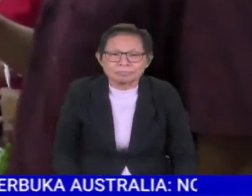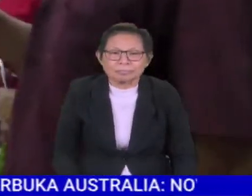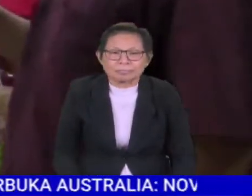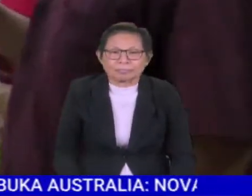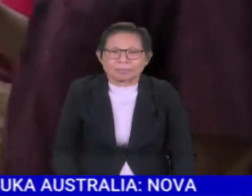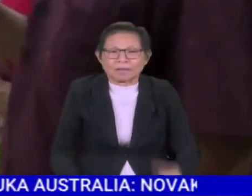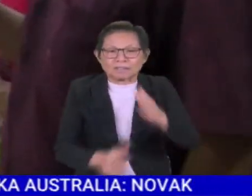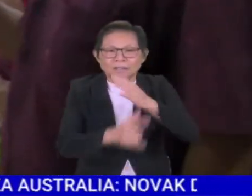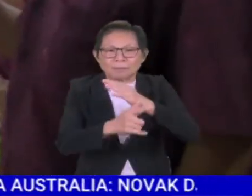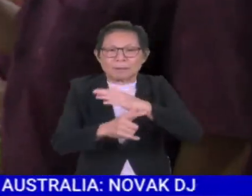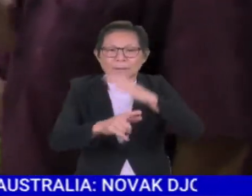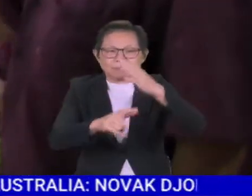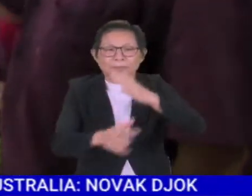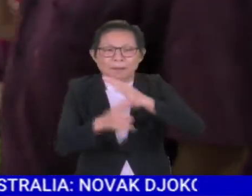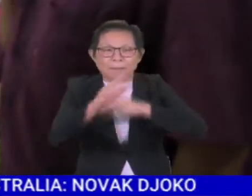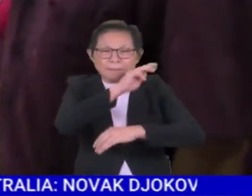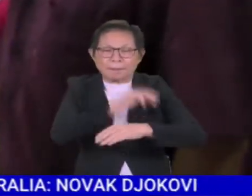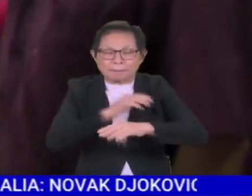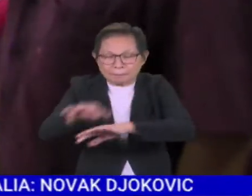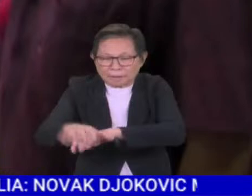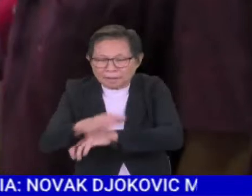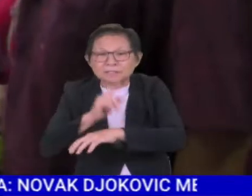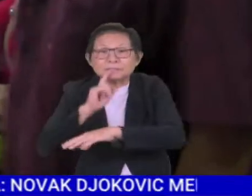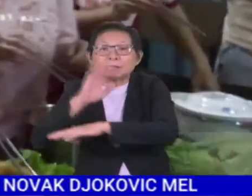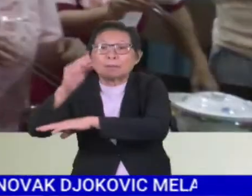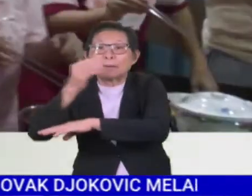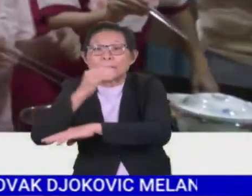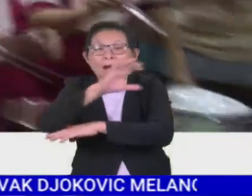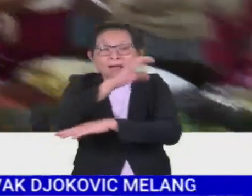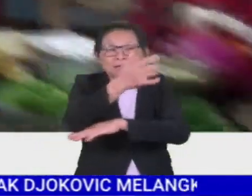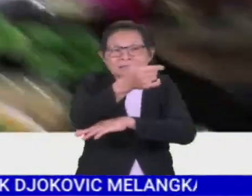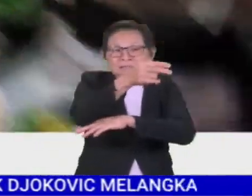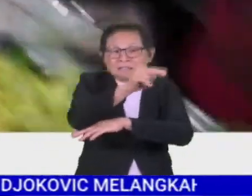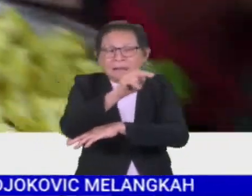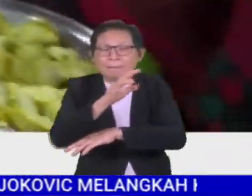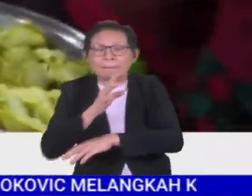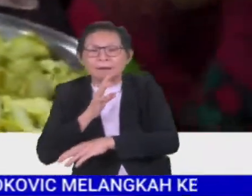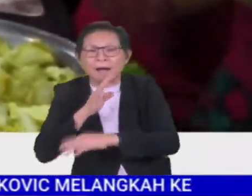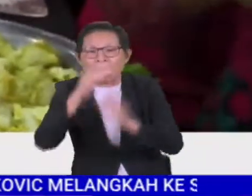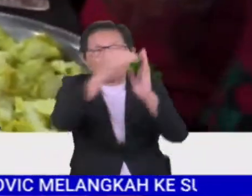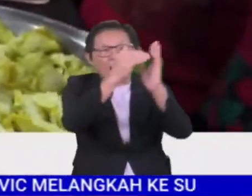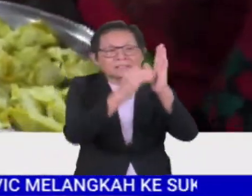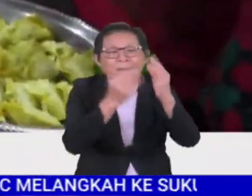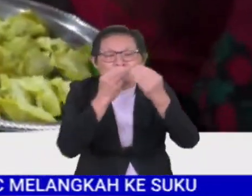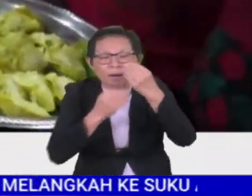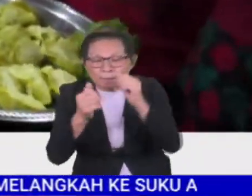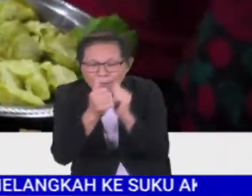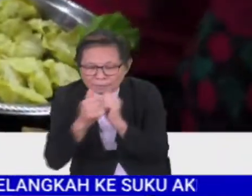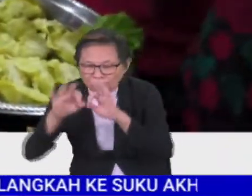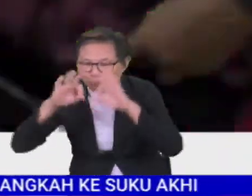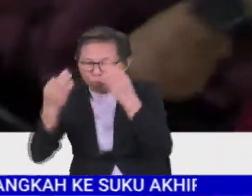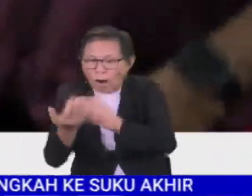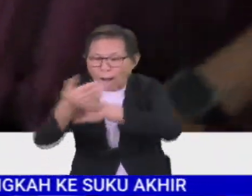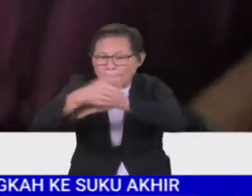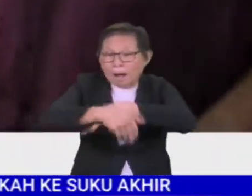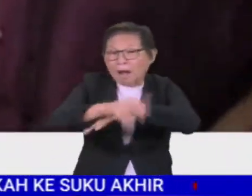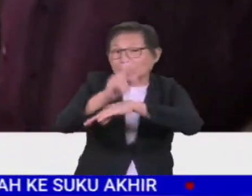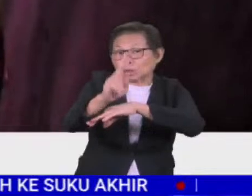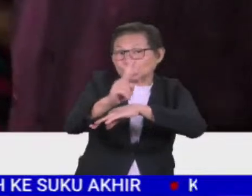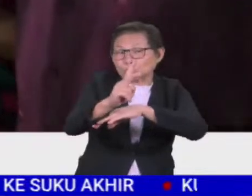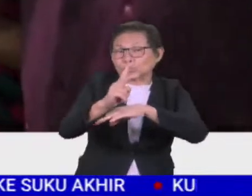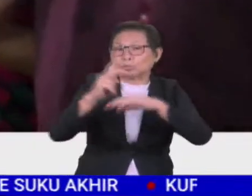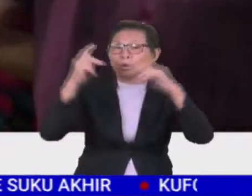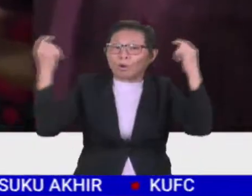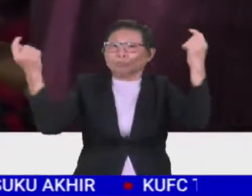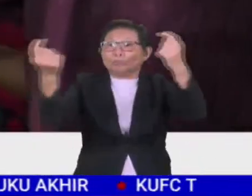menurut timbalan Menteri Pertanian dan keterjaminan makanan dan fung-in acara makan bersama keluarga pada malam kedua sambutan